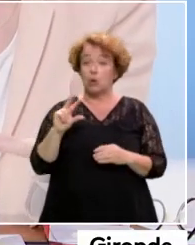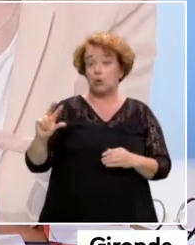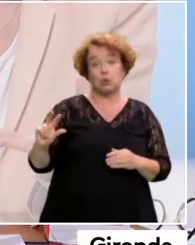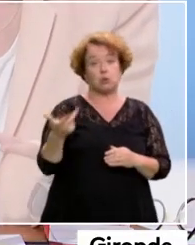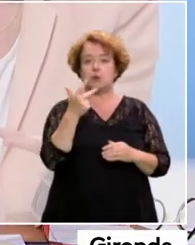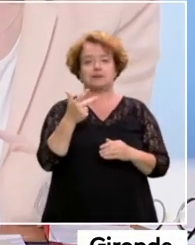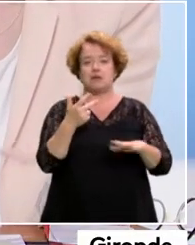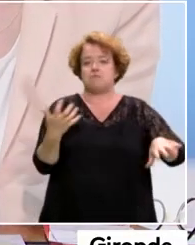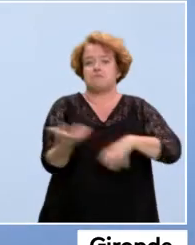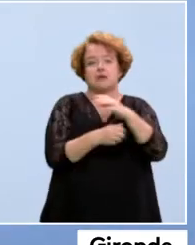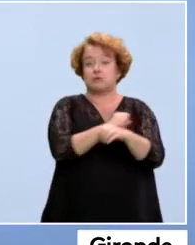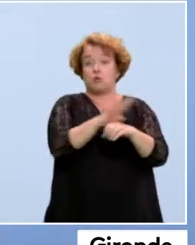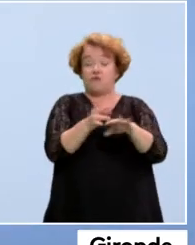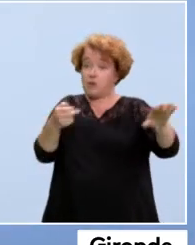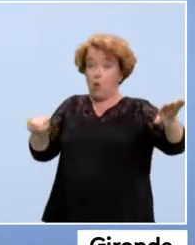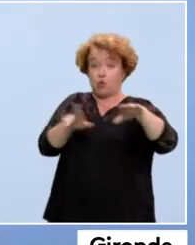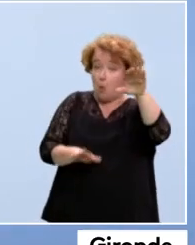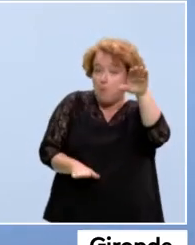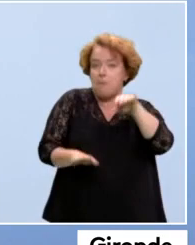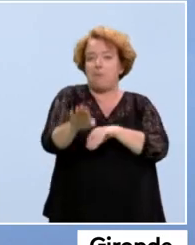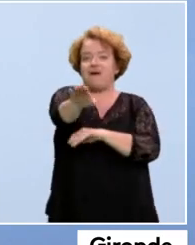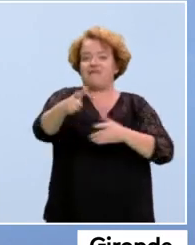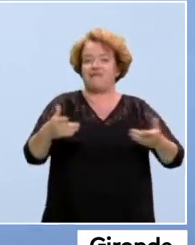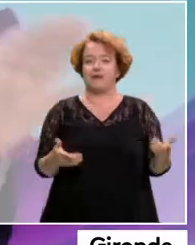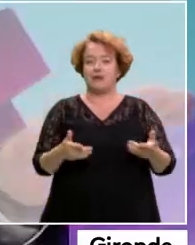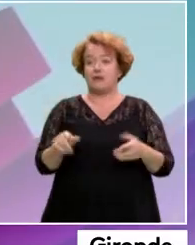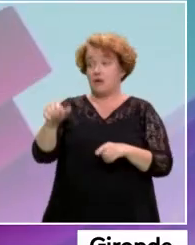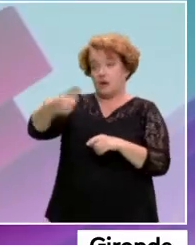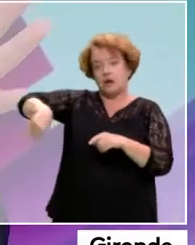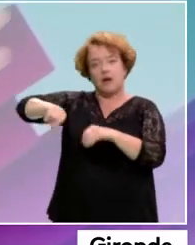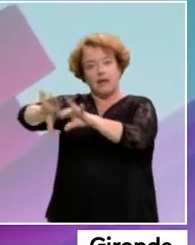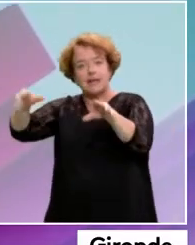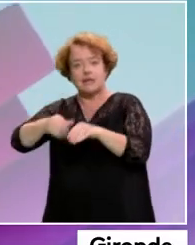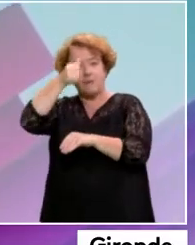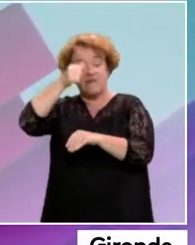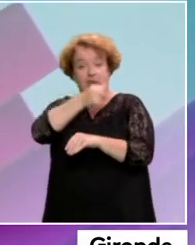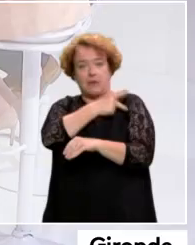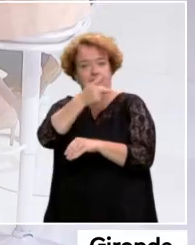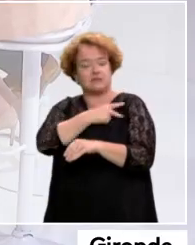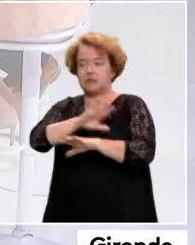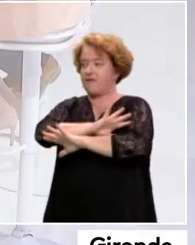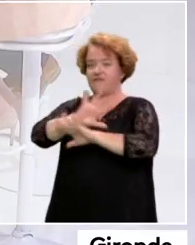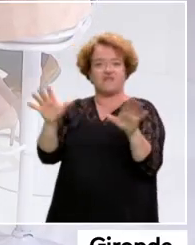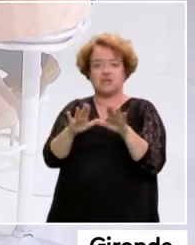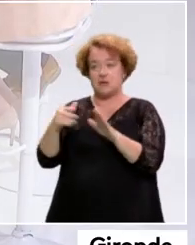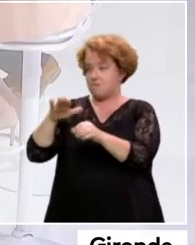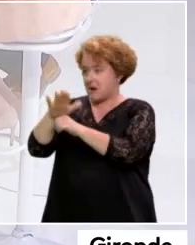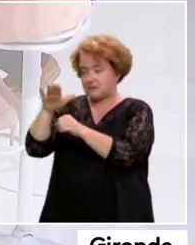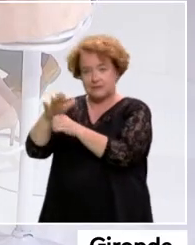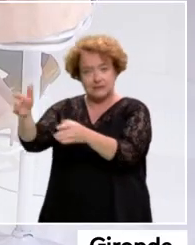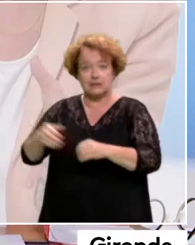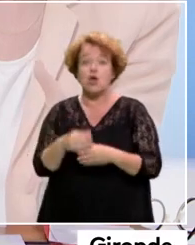crise sanitaire les soignants neurait il y a maintenant il y a beaucoup de blessés et de victimes à